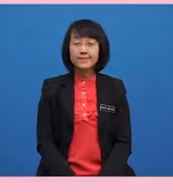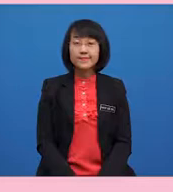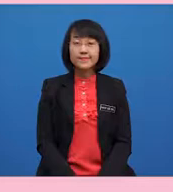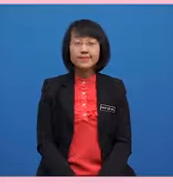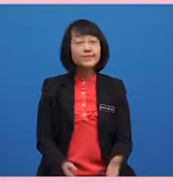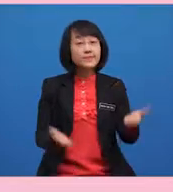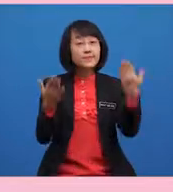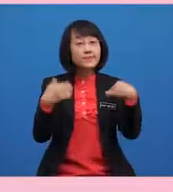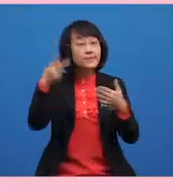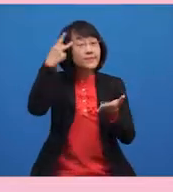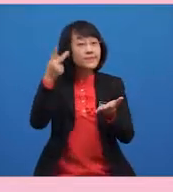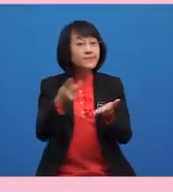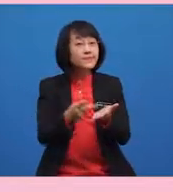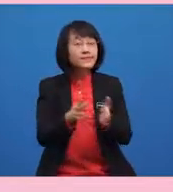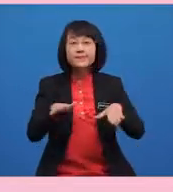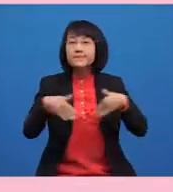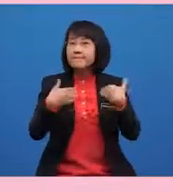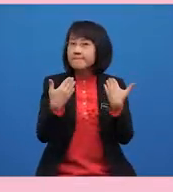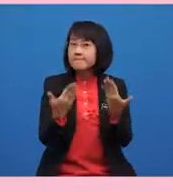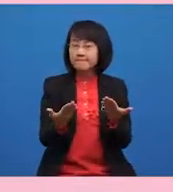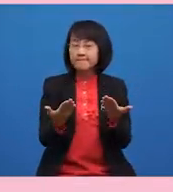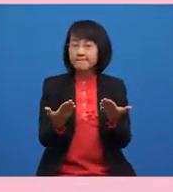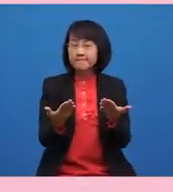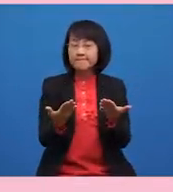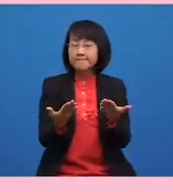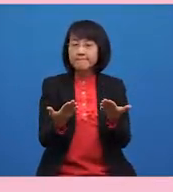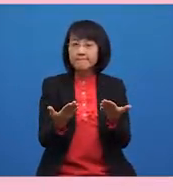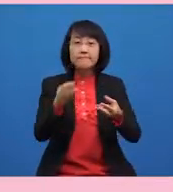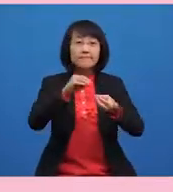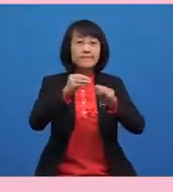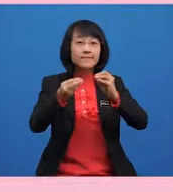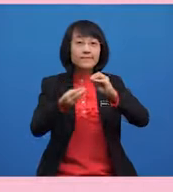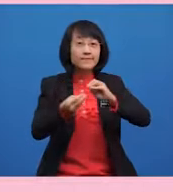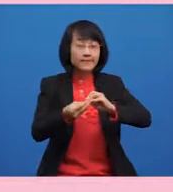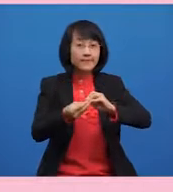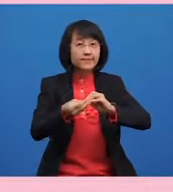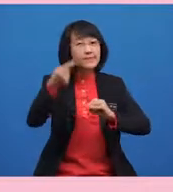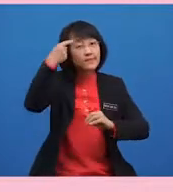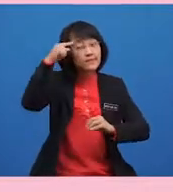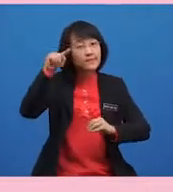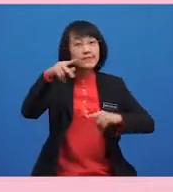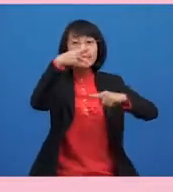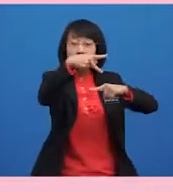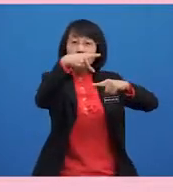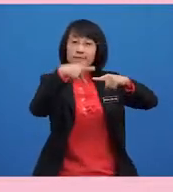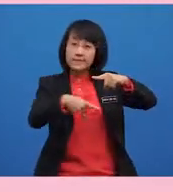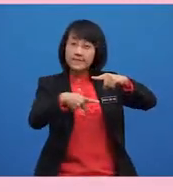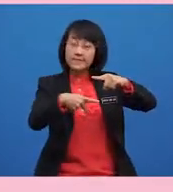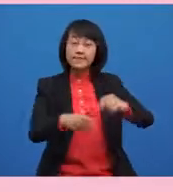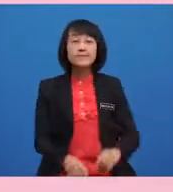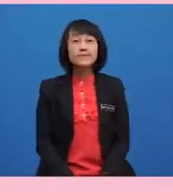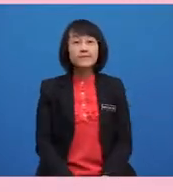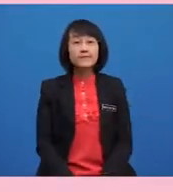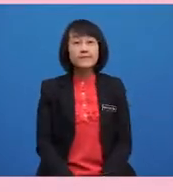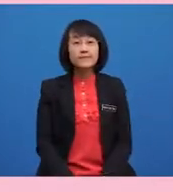Mari kita kenali bagaimana sebenarnya nombor bagi pecahan itu. Selain